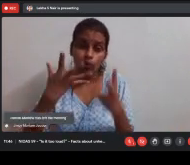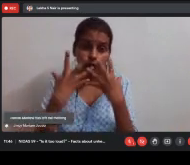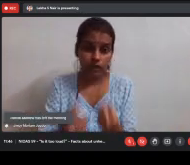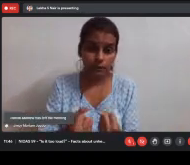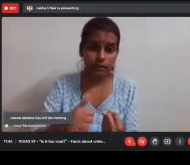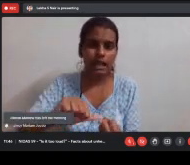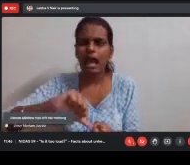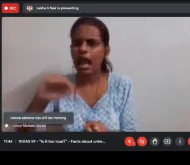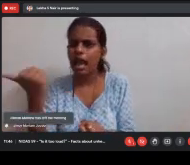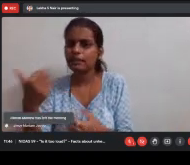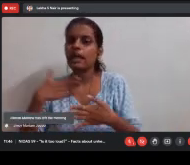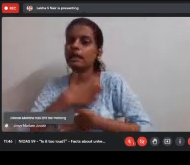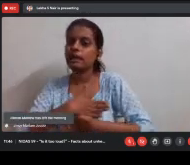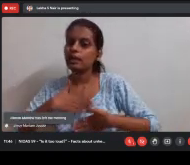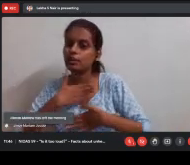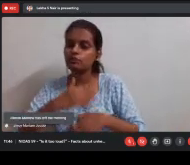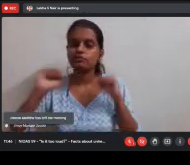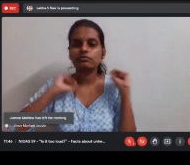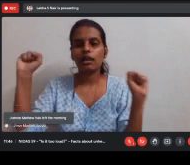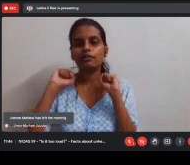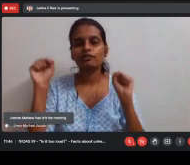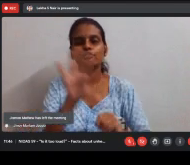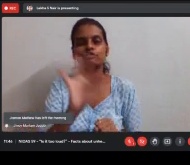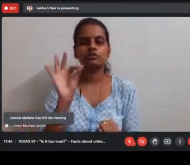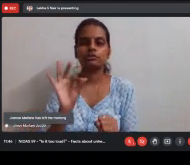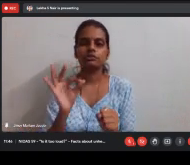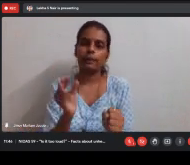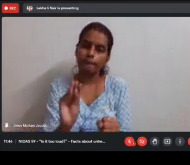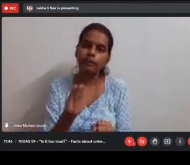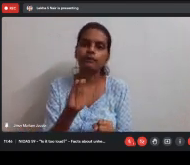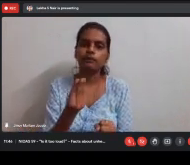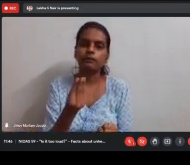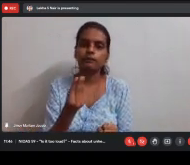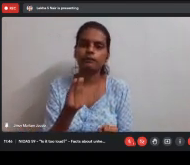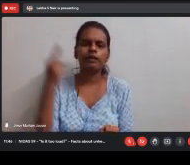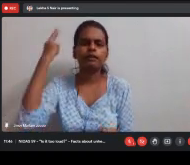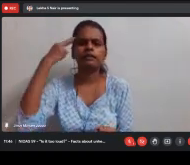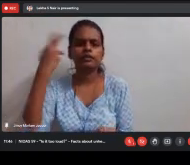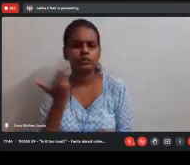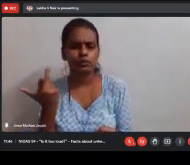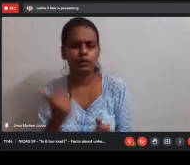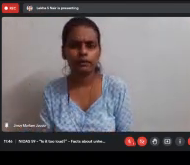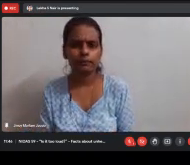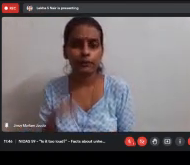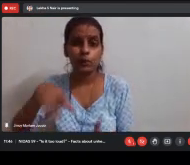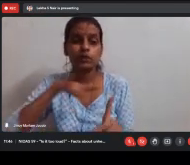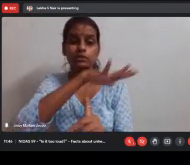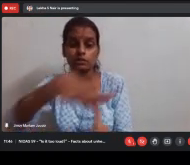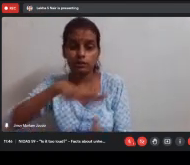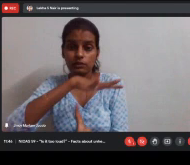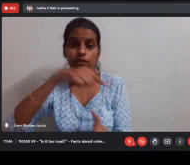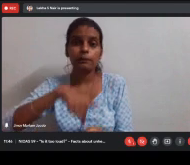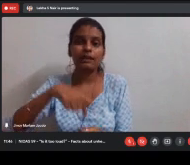നമ്മൾ കറക്റ്റ് ആയിട്ട് ഫോളോ ചെയ്യുക. അതിൽ നിന്നും കുറച്ച് മാത്രം കേൾക്കാൻ പറ്റുന്നില്ല എന്നുണ്ടെങ്കിൽ, അപ്പോഴും നിങ്ങൾക്ക് കേൾക്കാൻ പറ്റുന്നില്ല, അത്